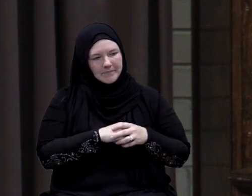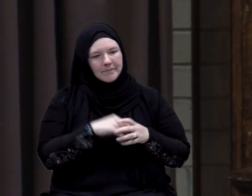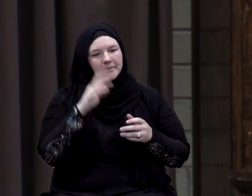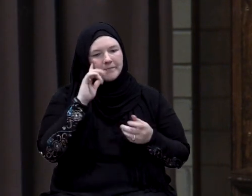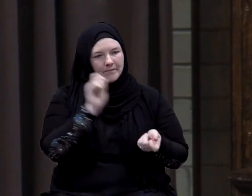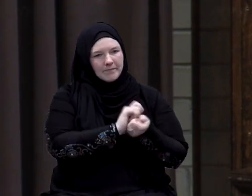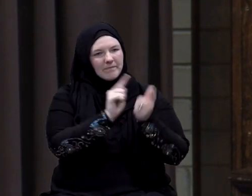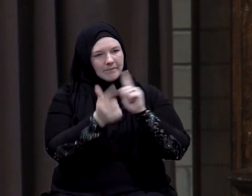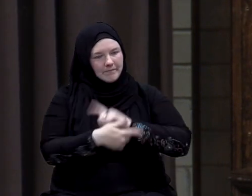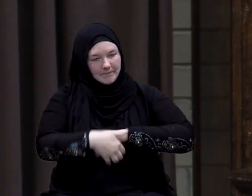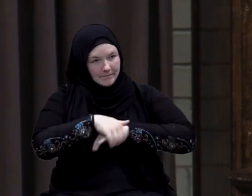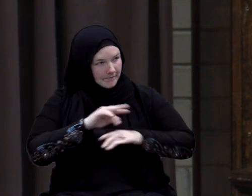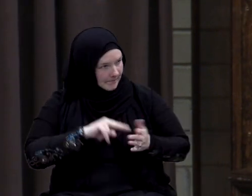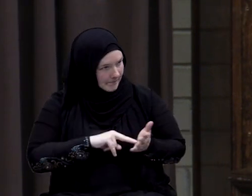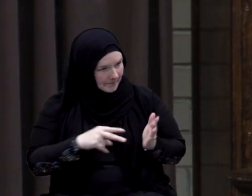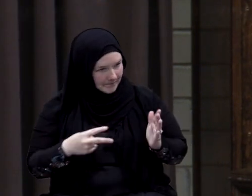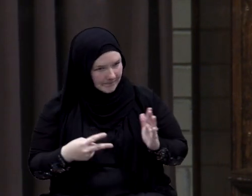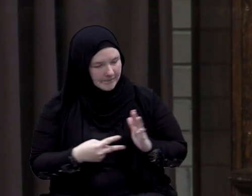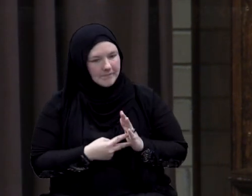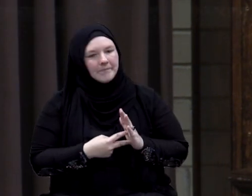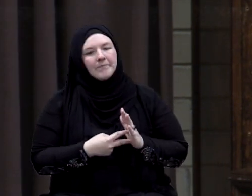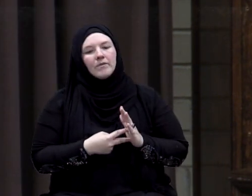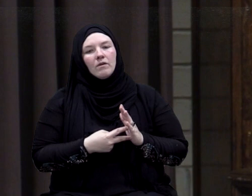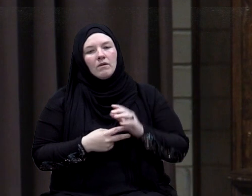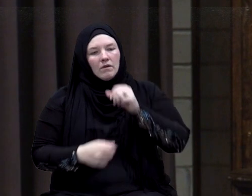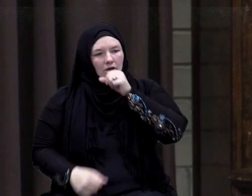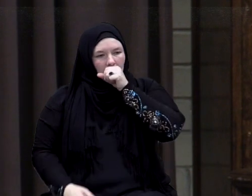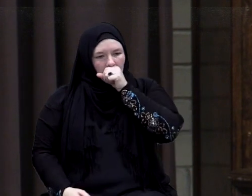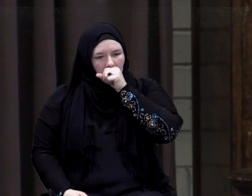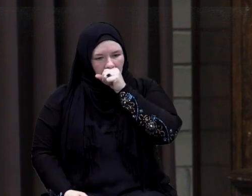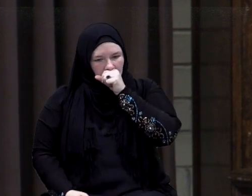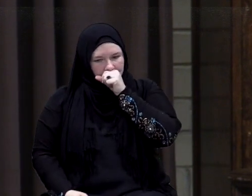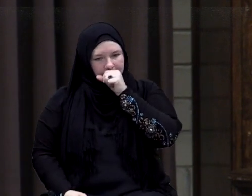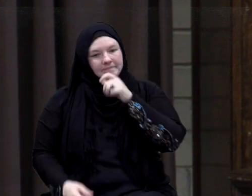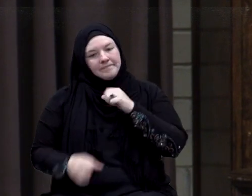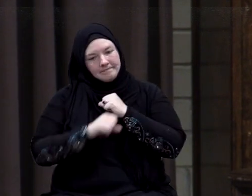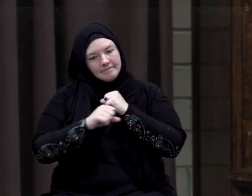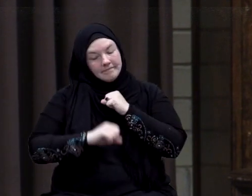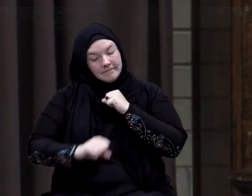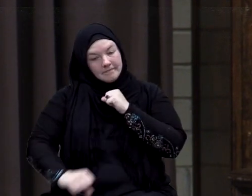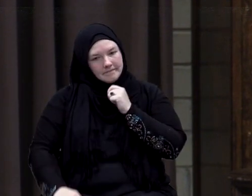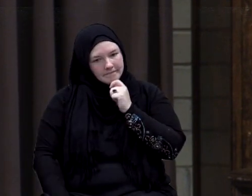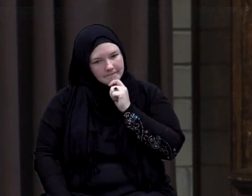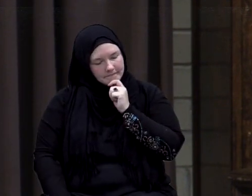خير من ملأه ومن أتاني مشيا أتيته هرولة.